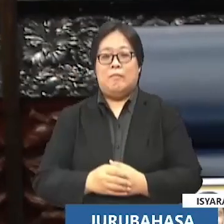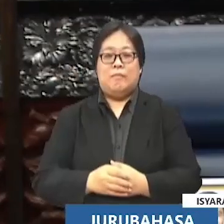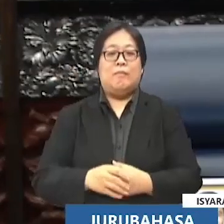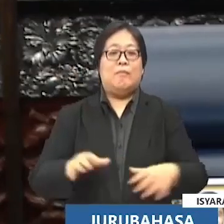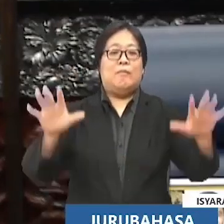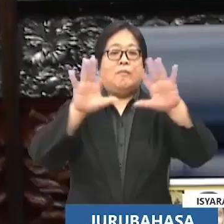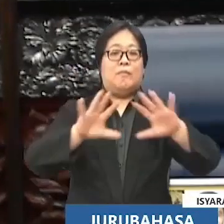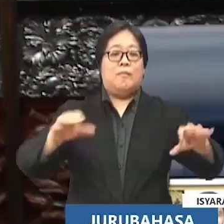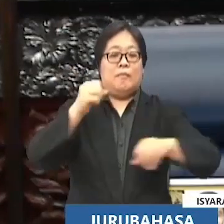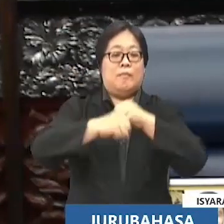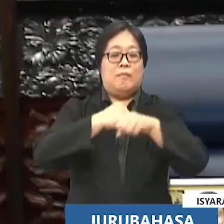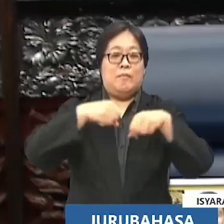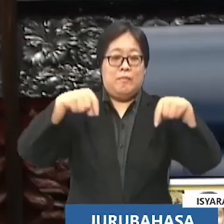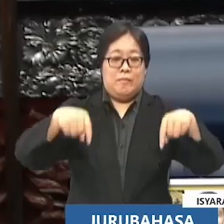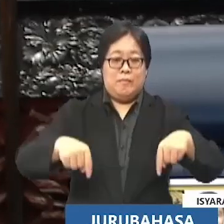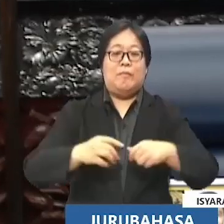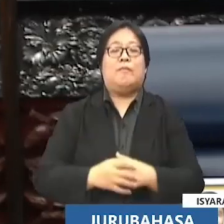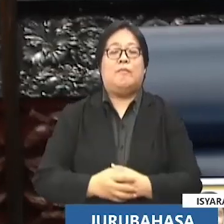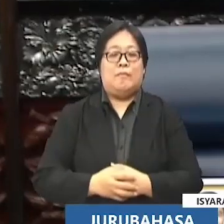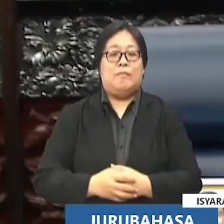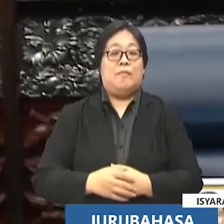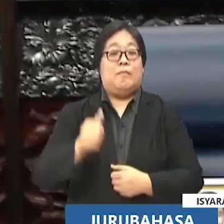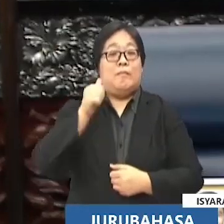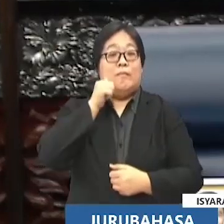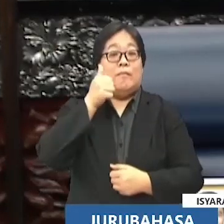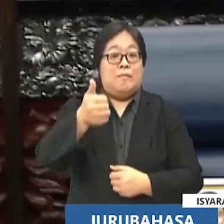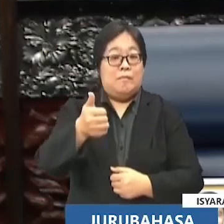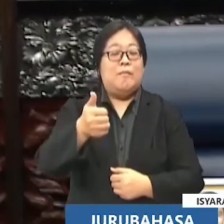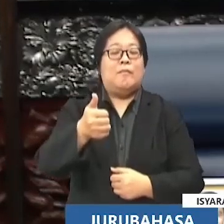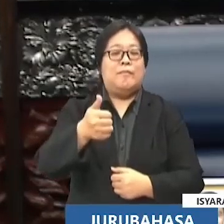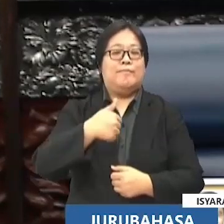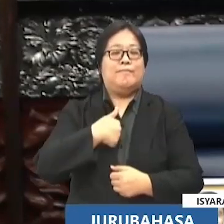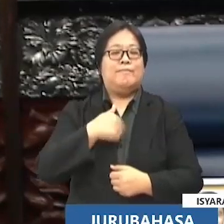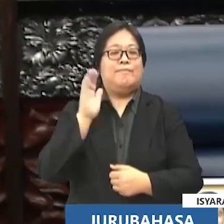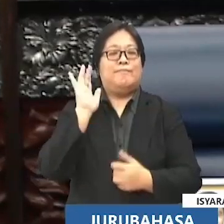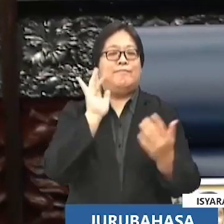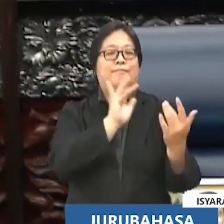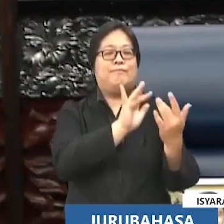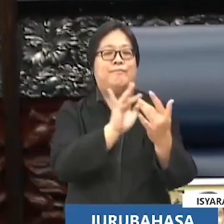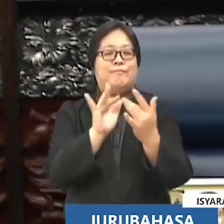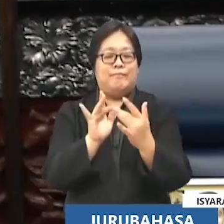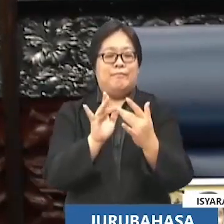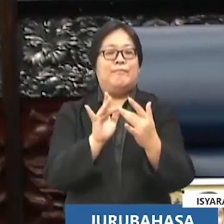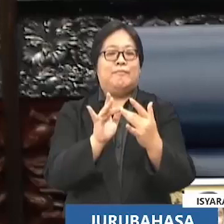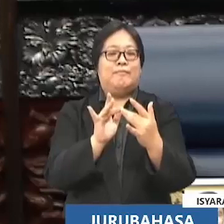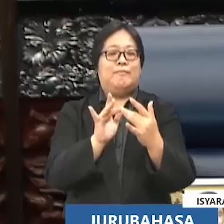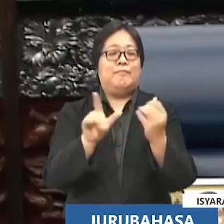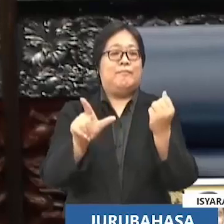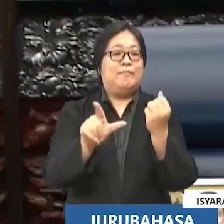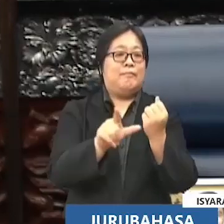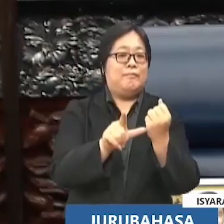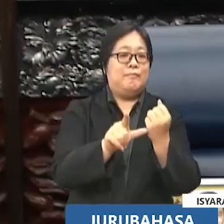kepada ASEAN tahun ini. Dan esok saya akan menghubungi